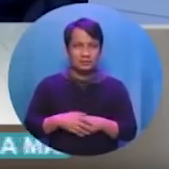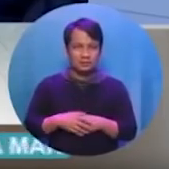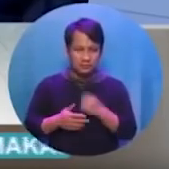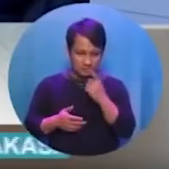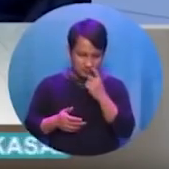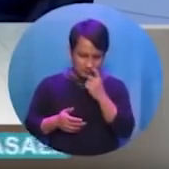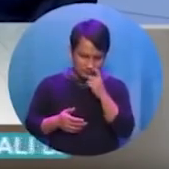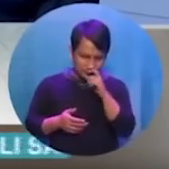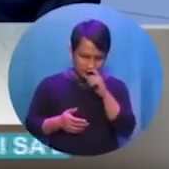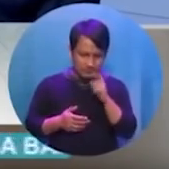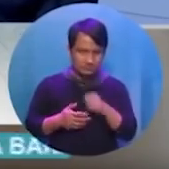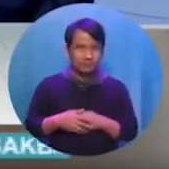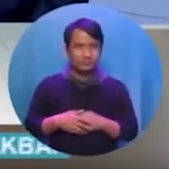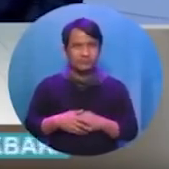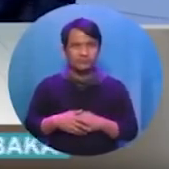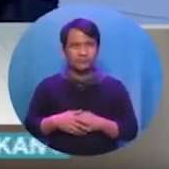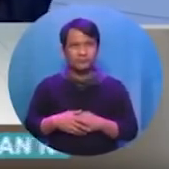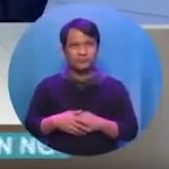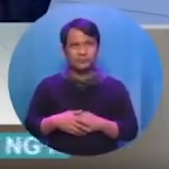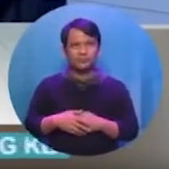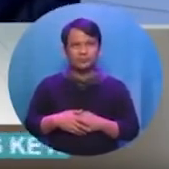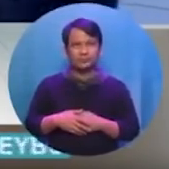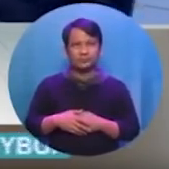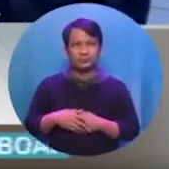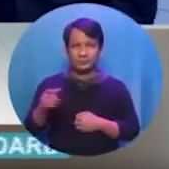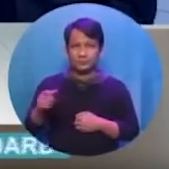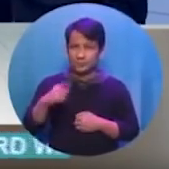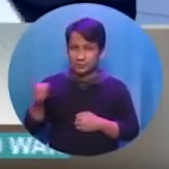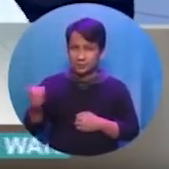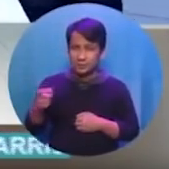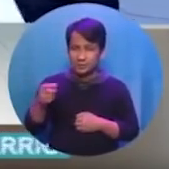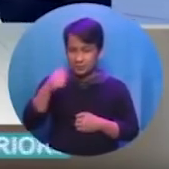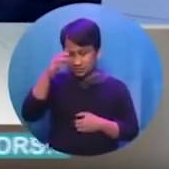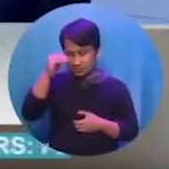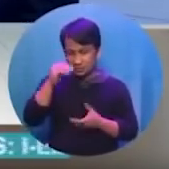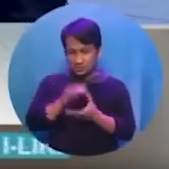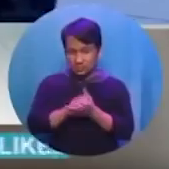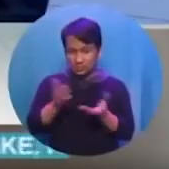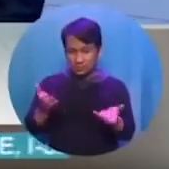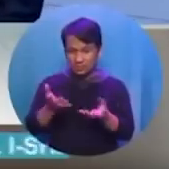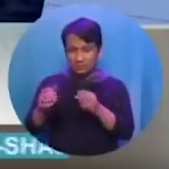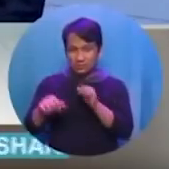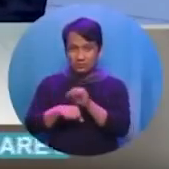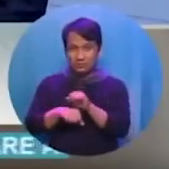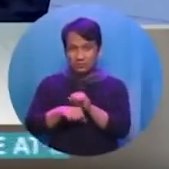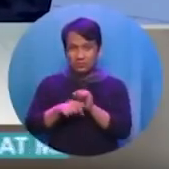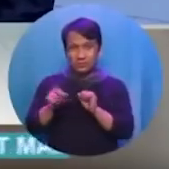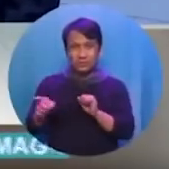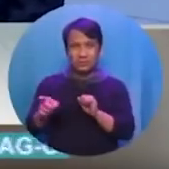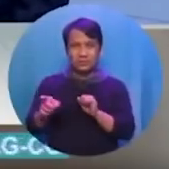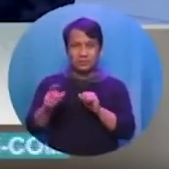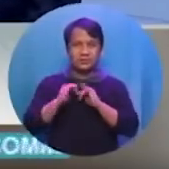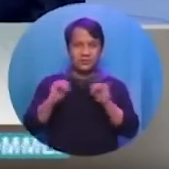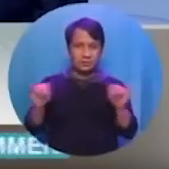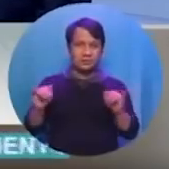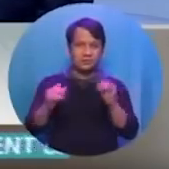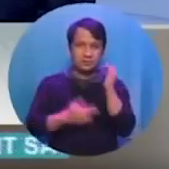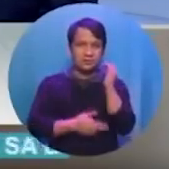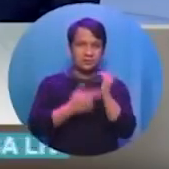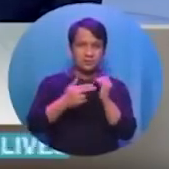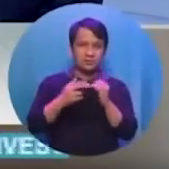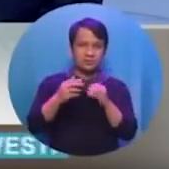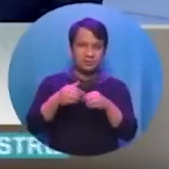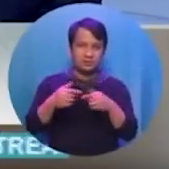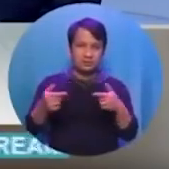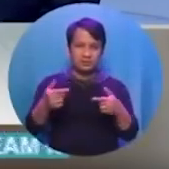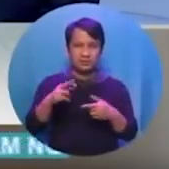Marriott Social. Opo. Okay. Tapos si Mister, saan po nag-work? Sa Marriott din po.